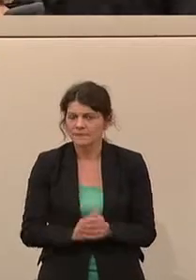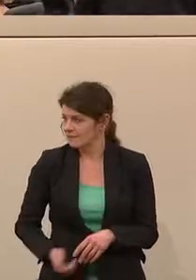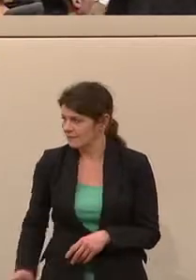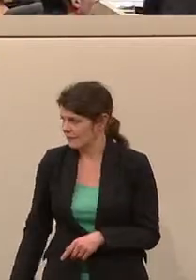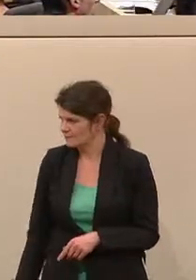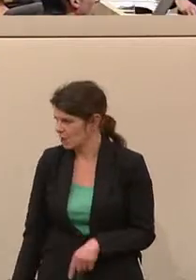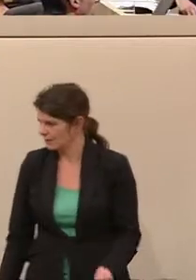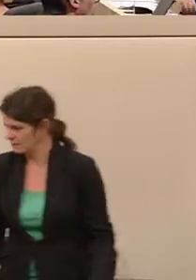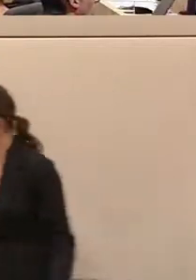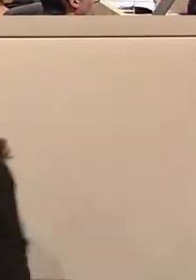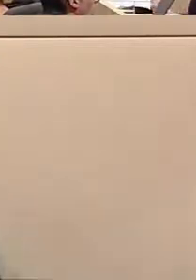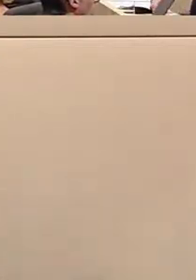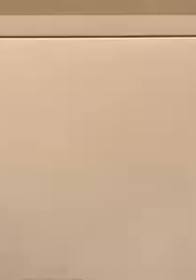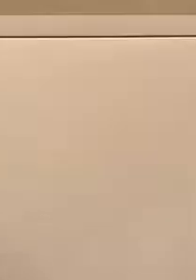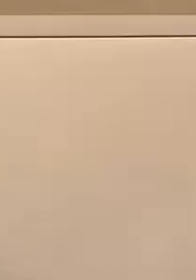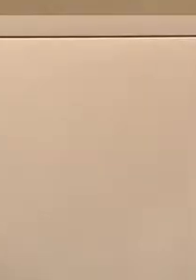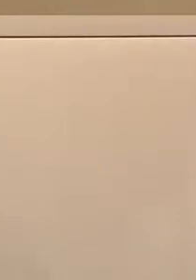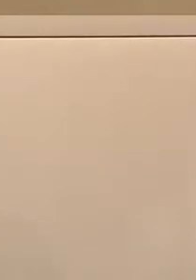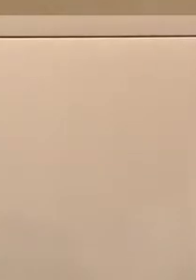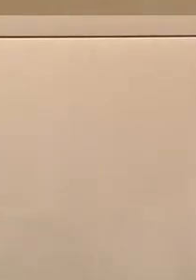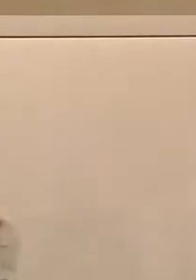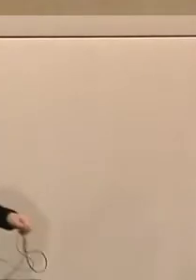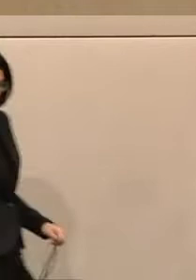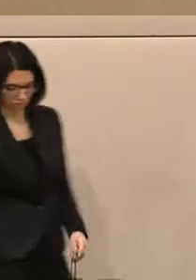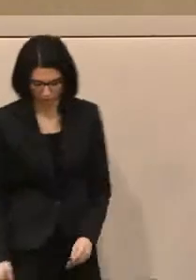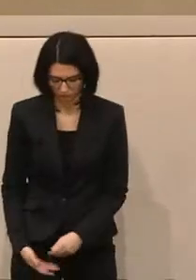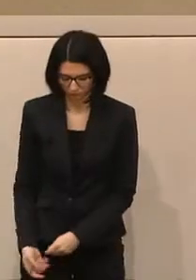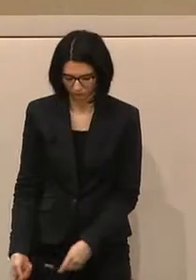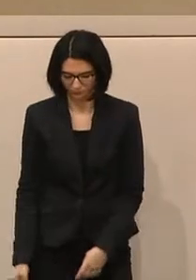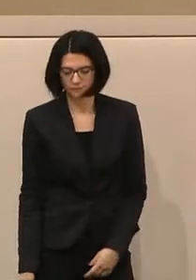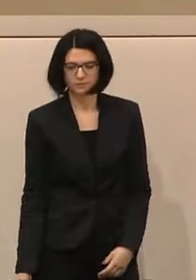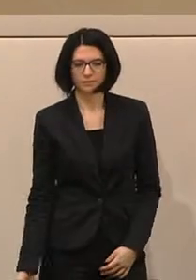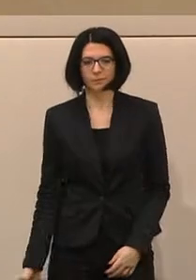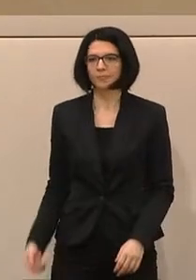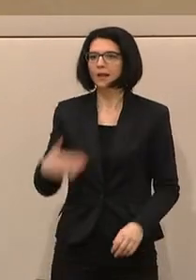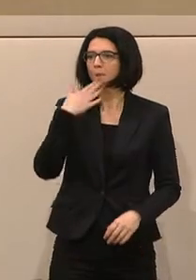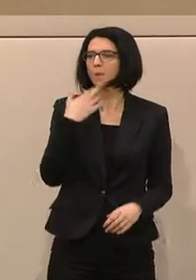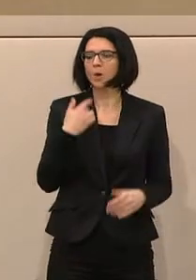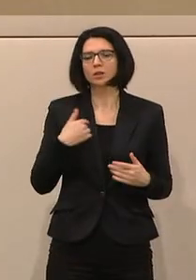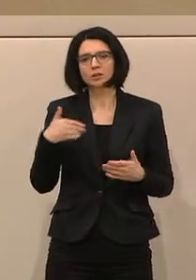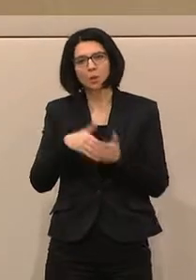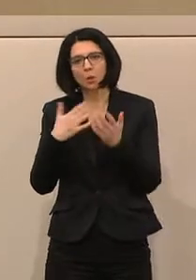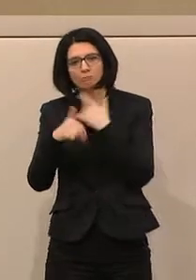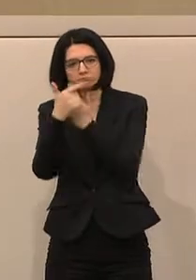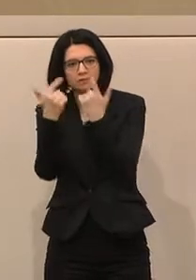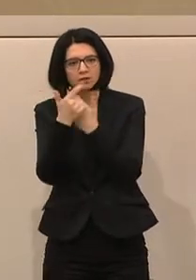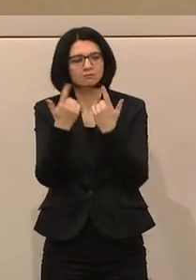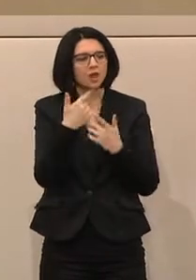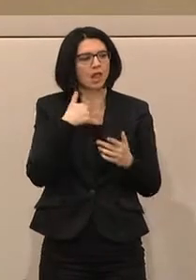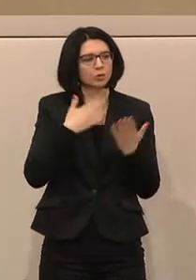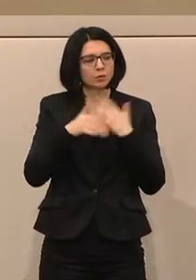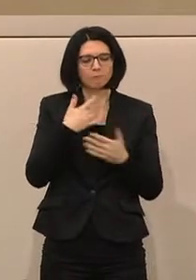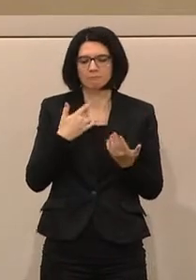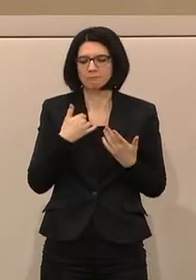Es ist schon vieles über das Impfen gesagt worden. Ich möchte es aber, da es uns ein wirkliches Anliegen ist, auch noch verstärken. Wir